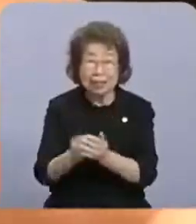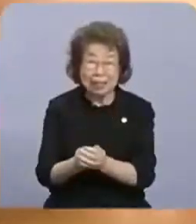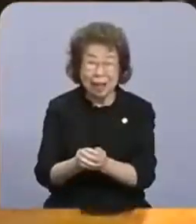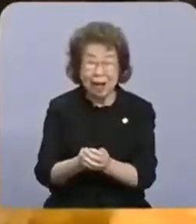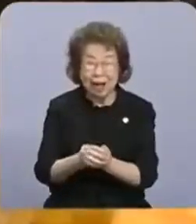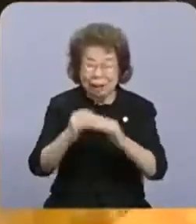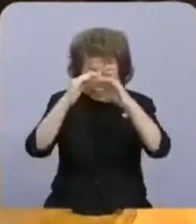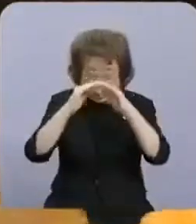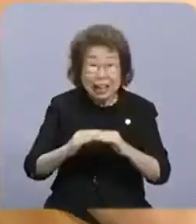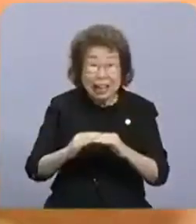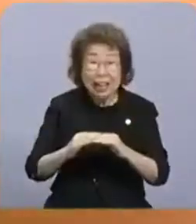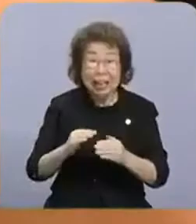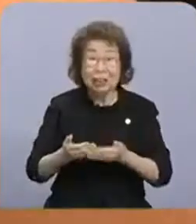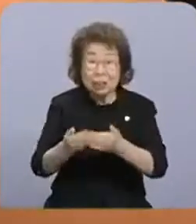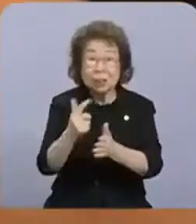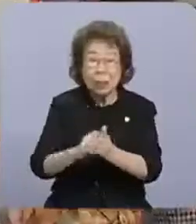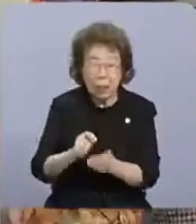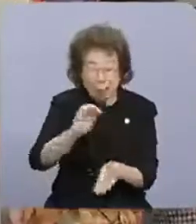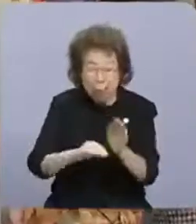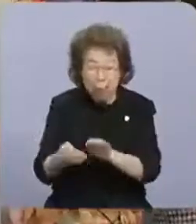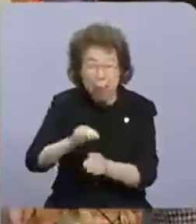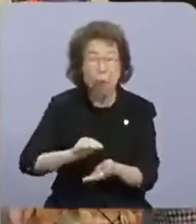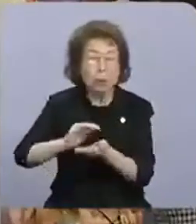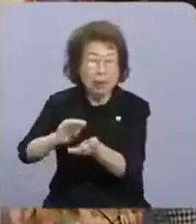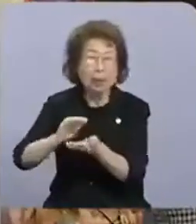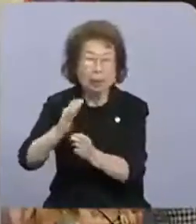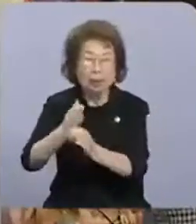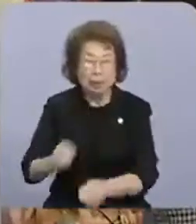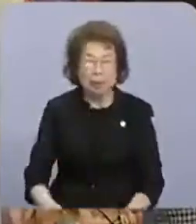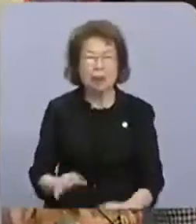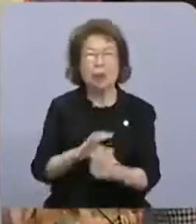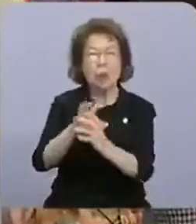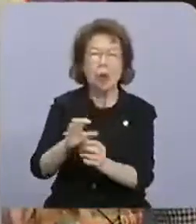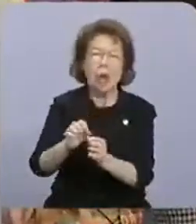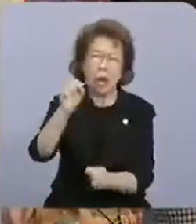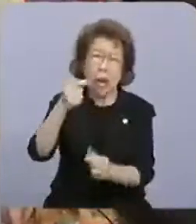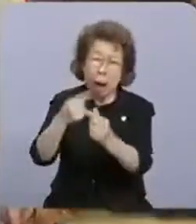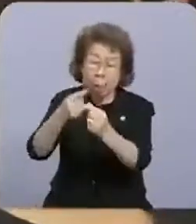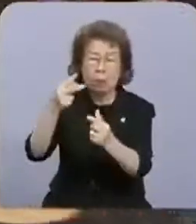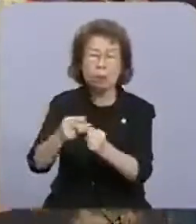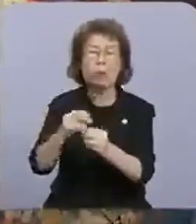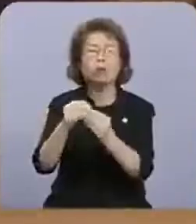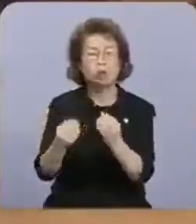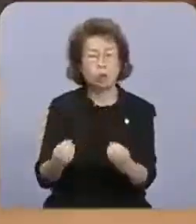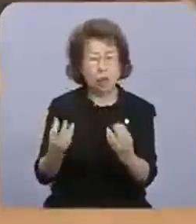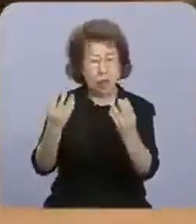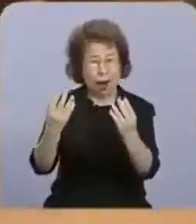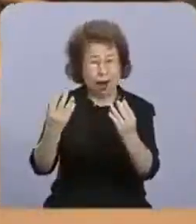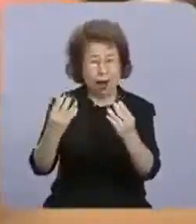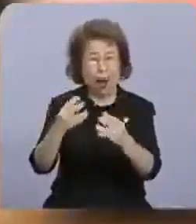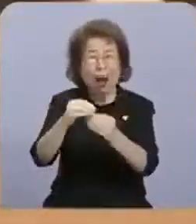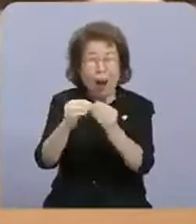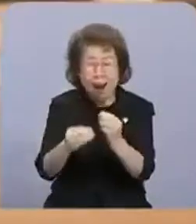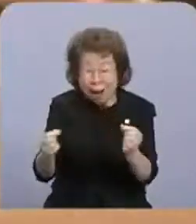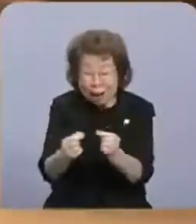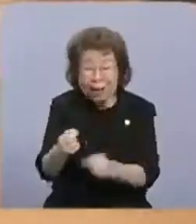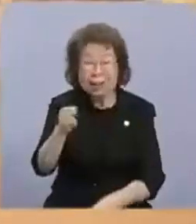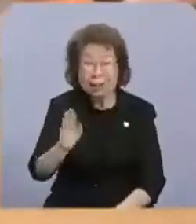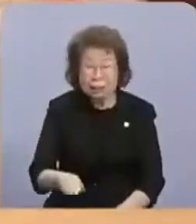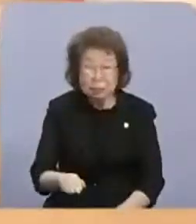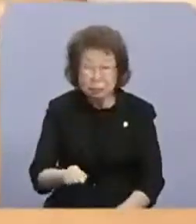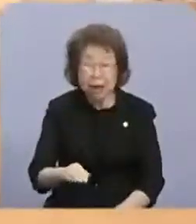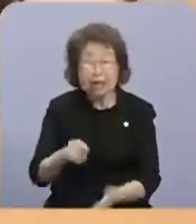차례로 포장 용기에 옮겨집니다. 코로나19 발생 이후 두 번째로 맞는 추석. 명절을 앞두고